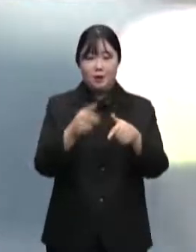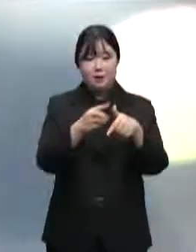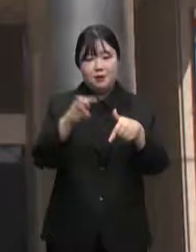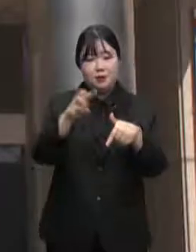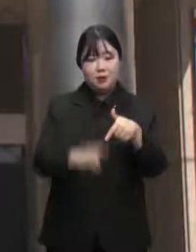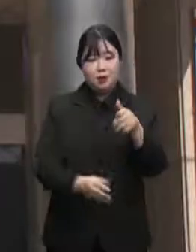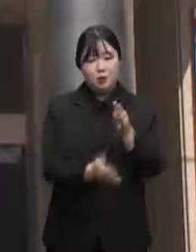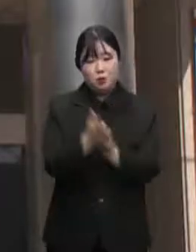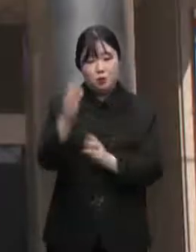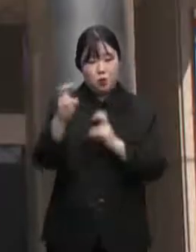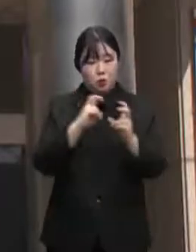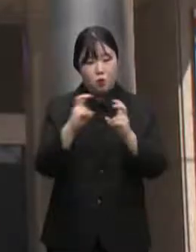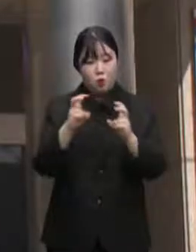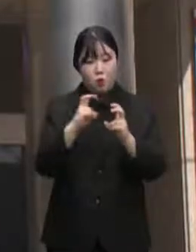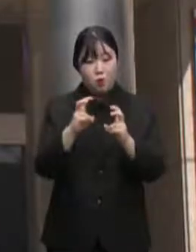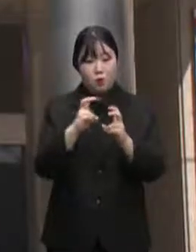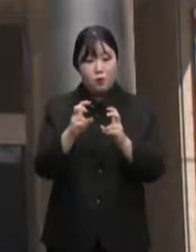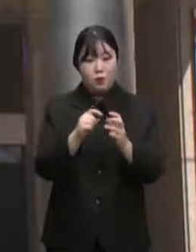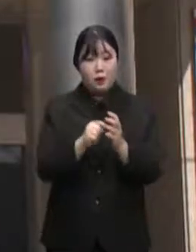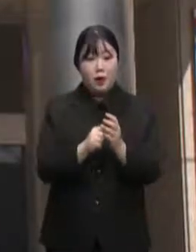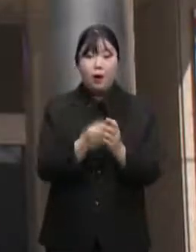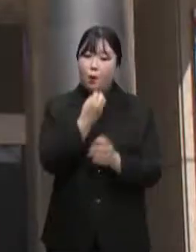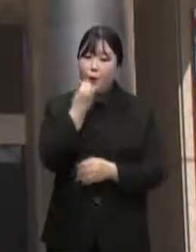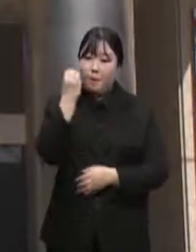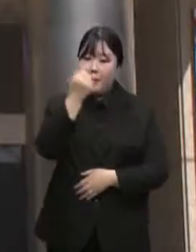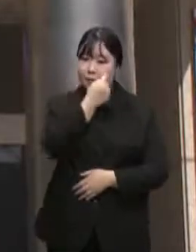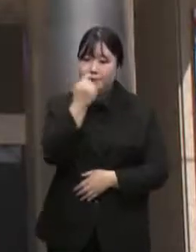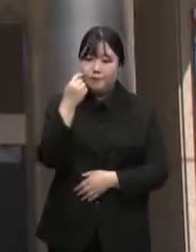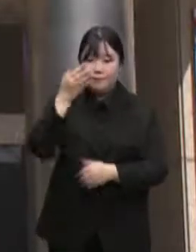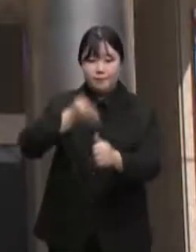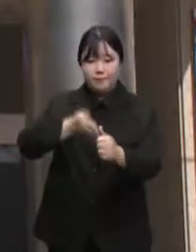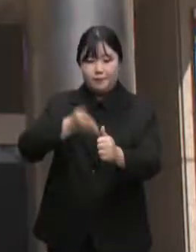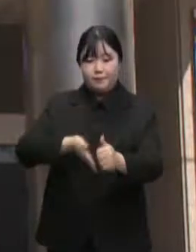홈페이지나 판매 사업 쳐 판매 기획부 로 문의하면 됩니다